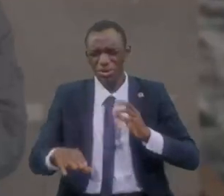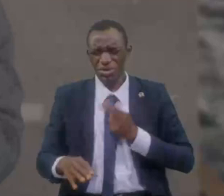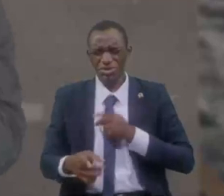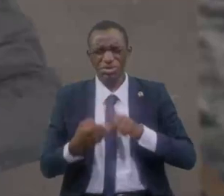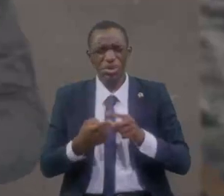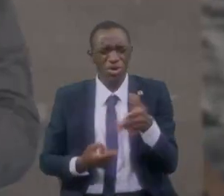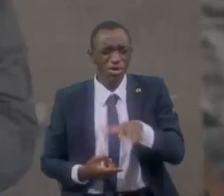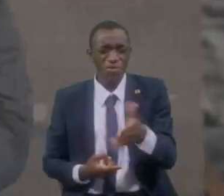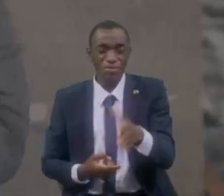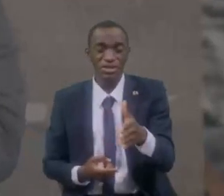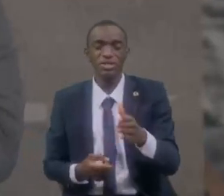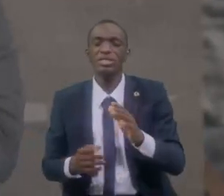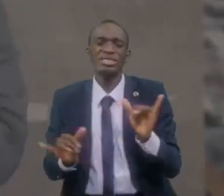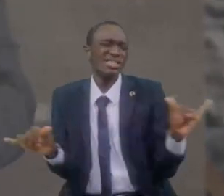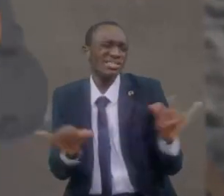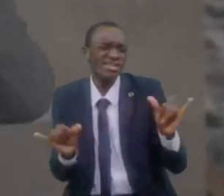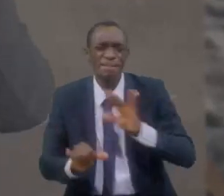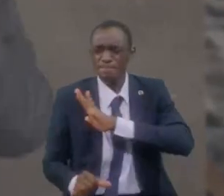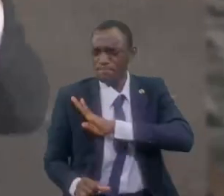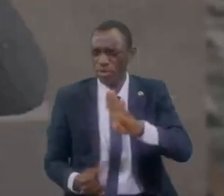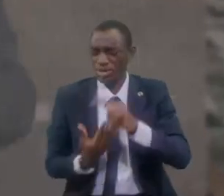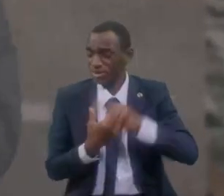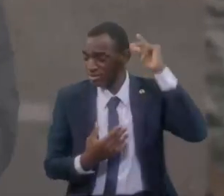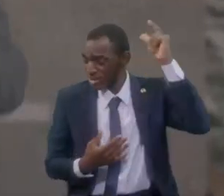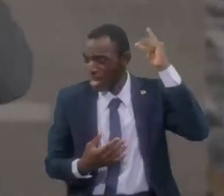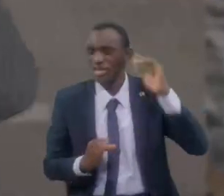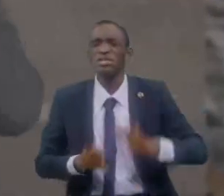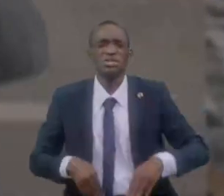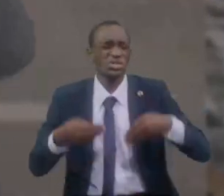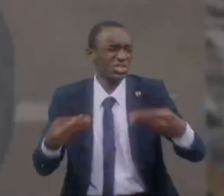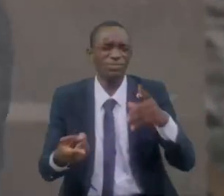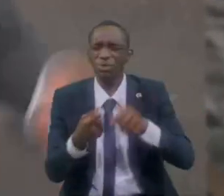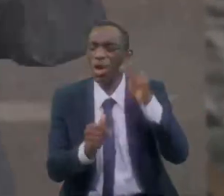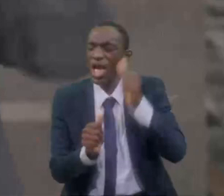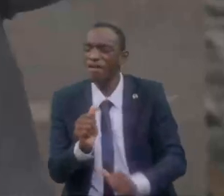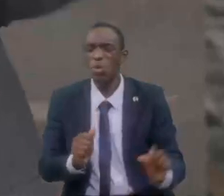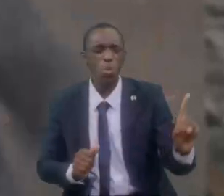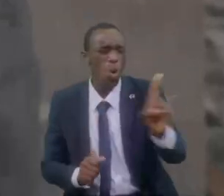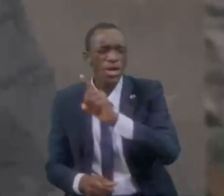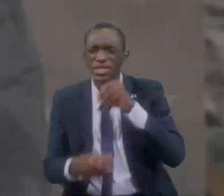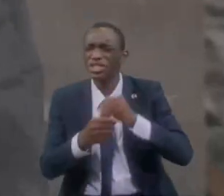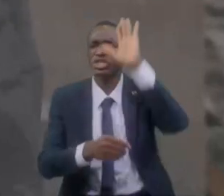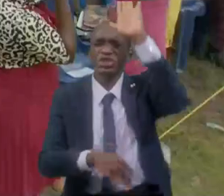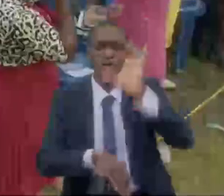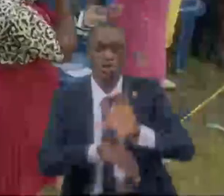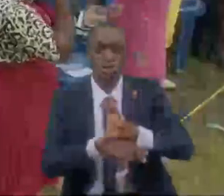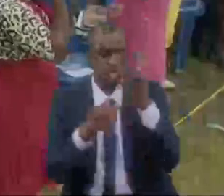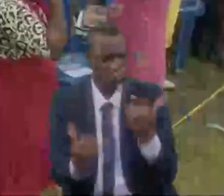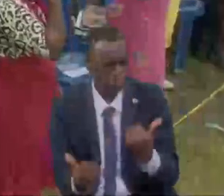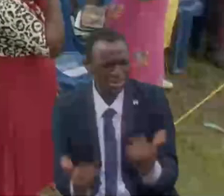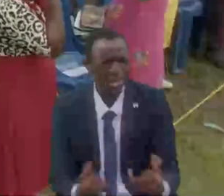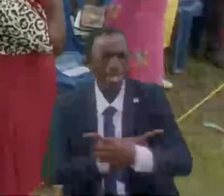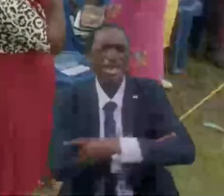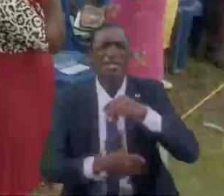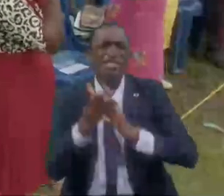compromission, cette même audace, donne-la à chacun dans ton église aujourd'hui au nom de